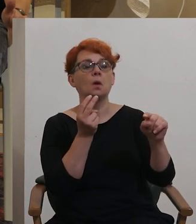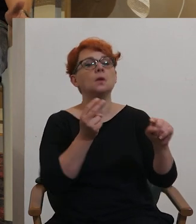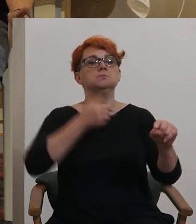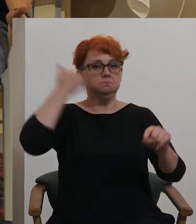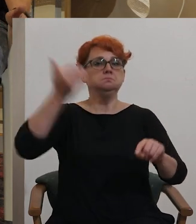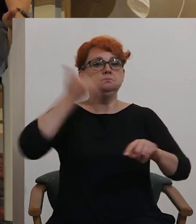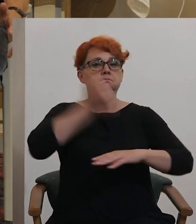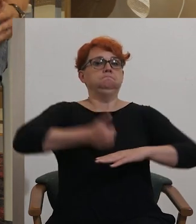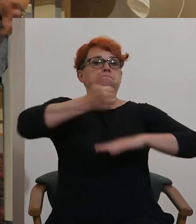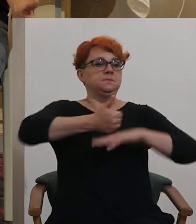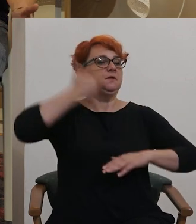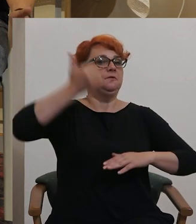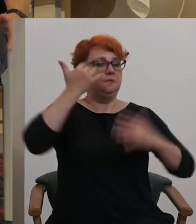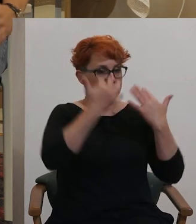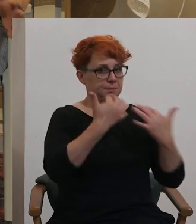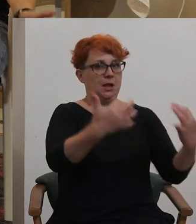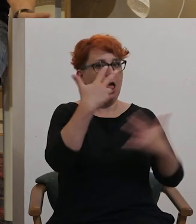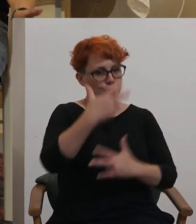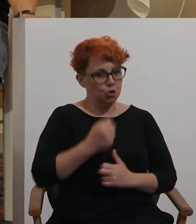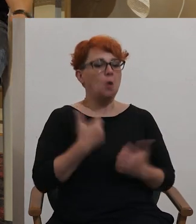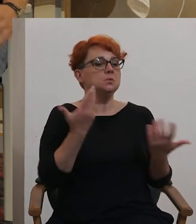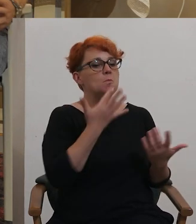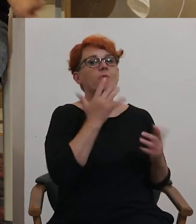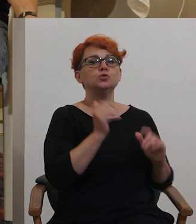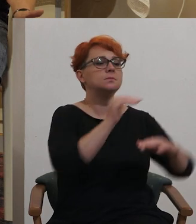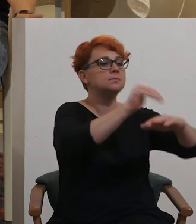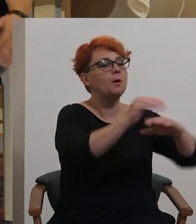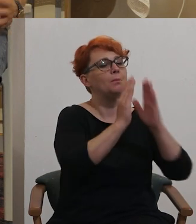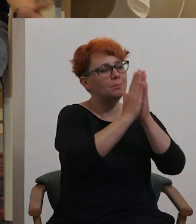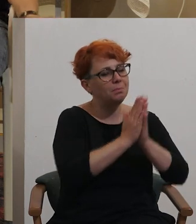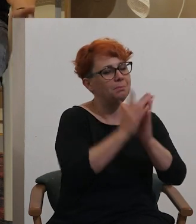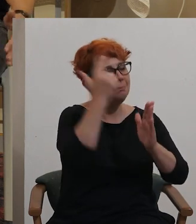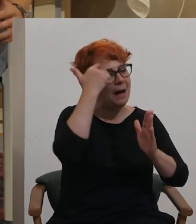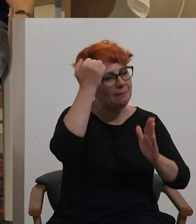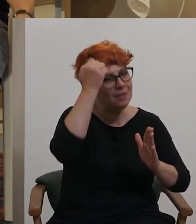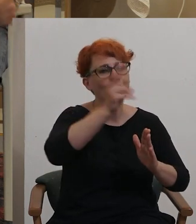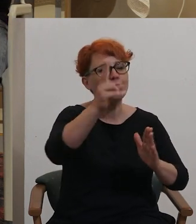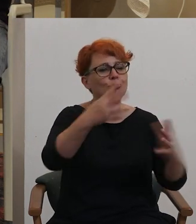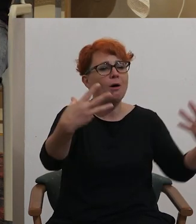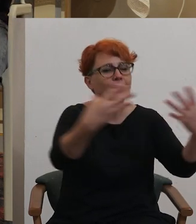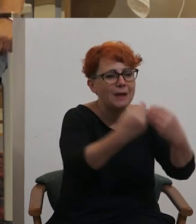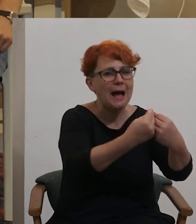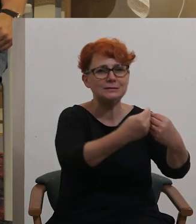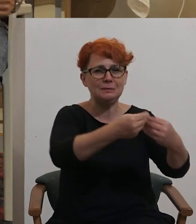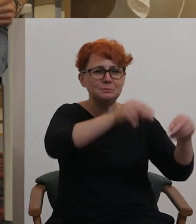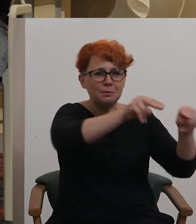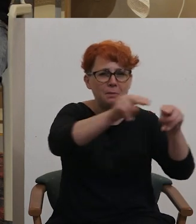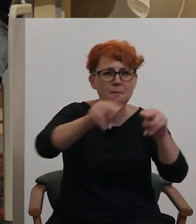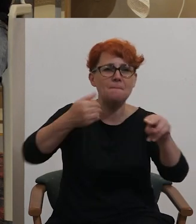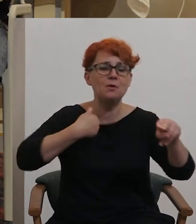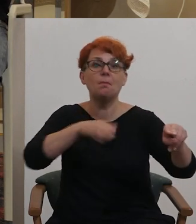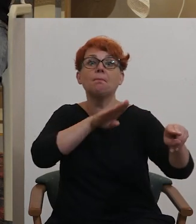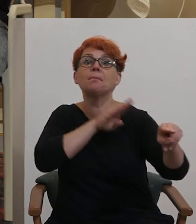przemówił do tych żołnierzy, prosząc ich, żeby pamiętali o swoich bohaterach, o swoich towarzyszach broni, którzy, i